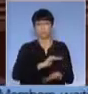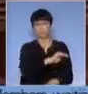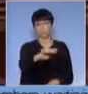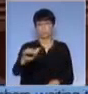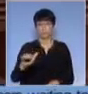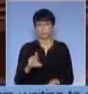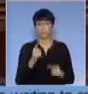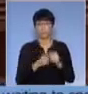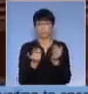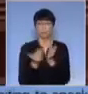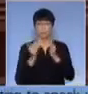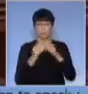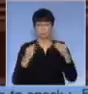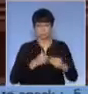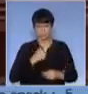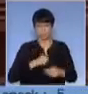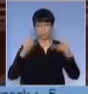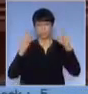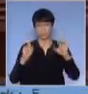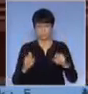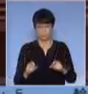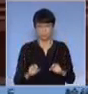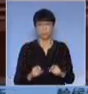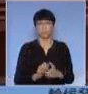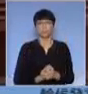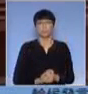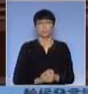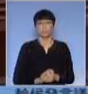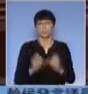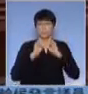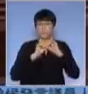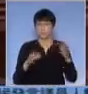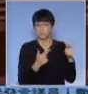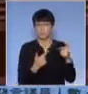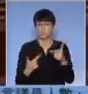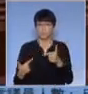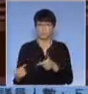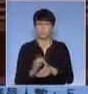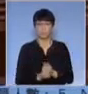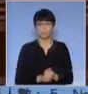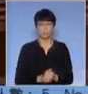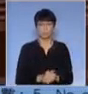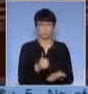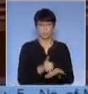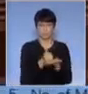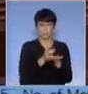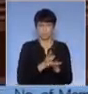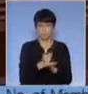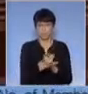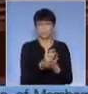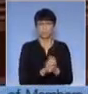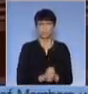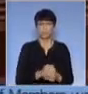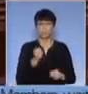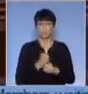學校長和老師解釋本局的立場，亦都呼籲他們繼續秉持著專業操守，緊守工